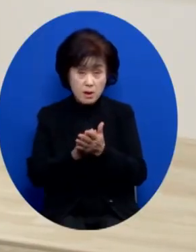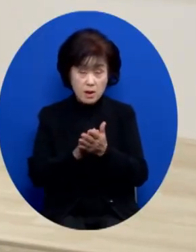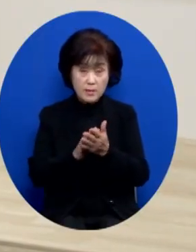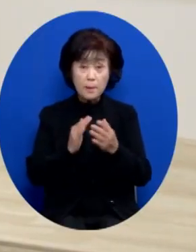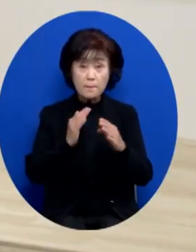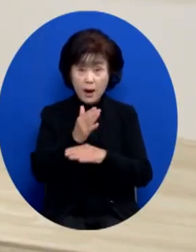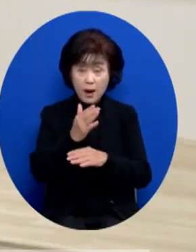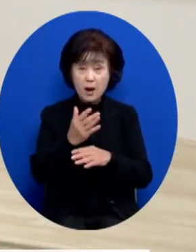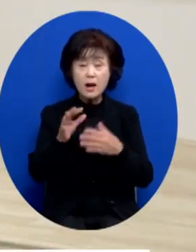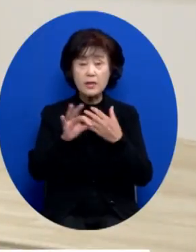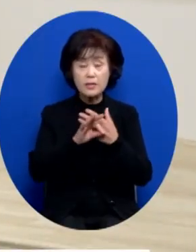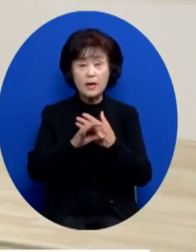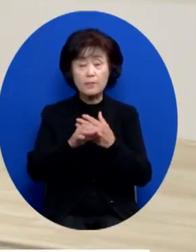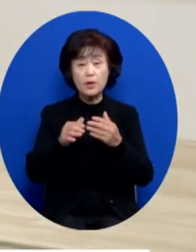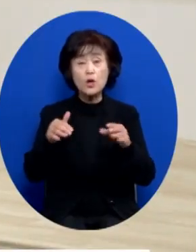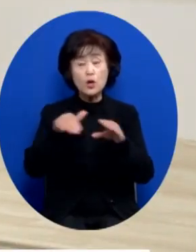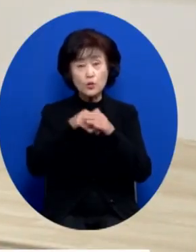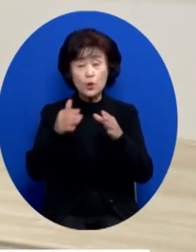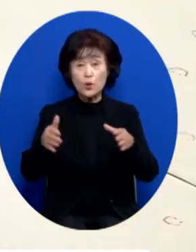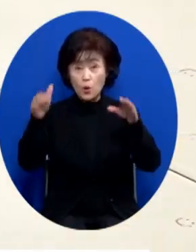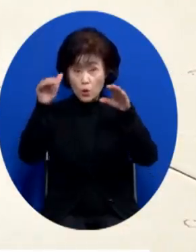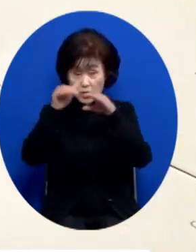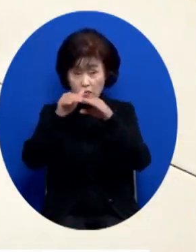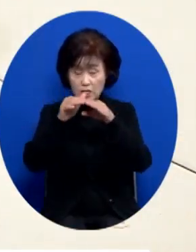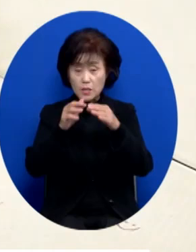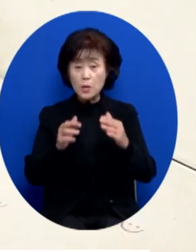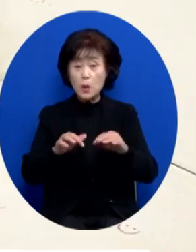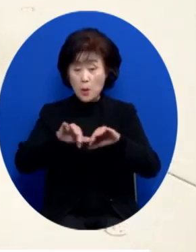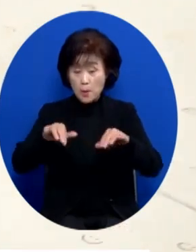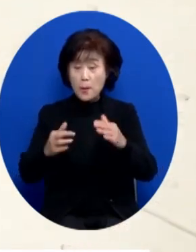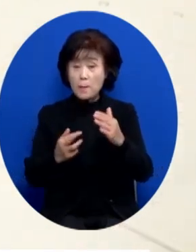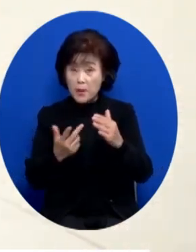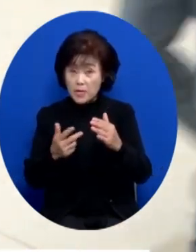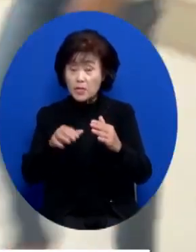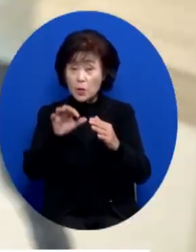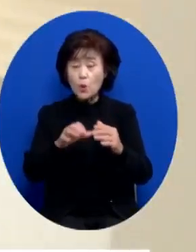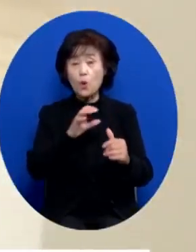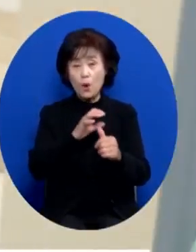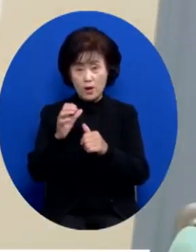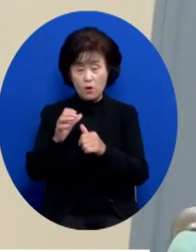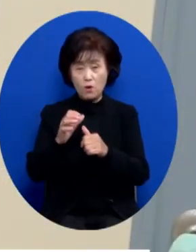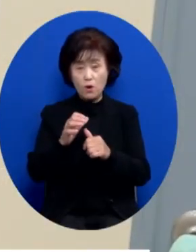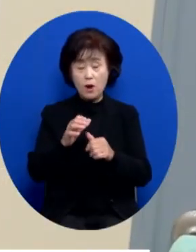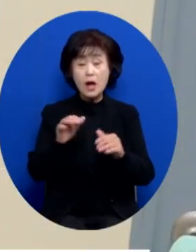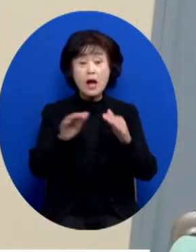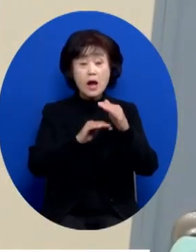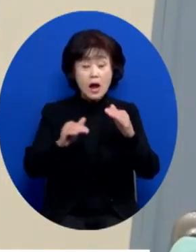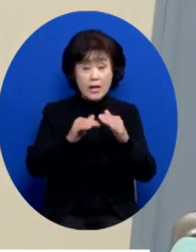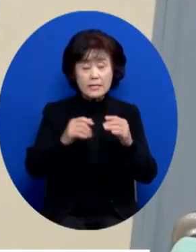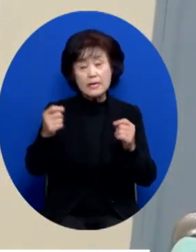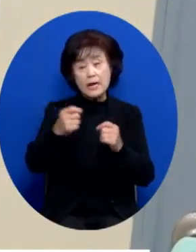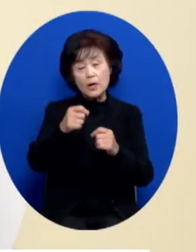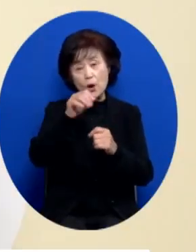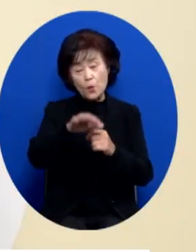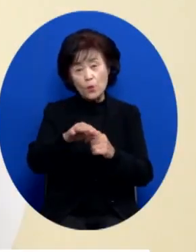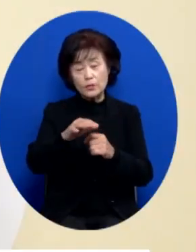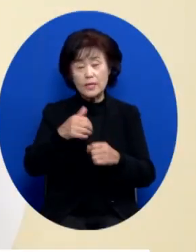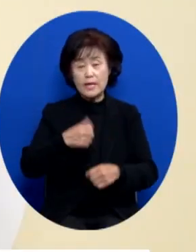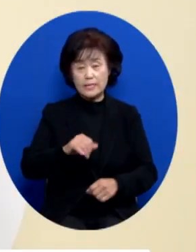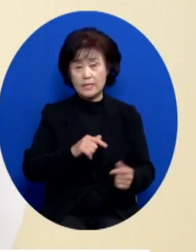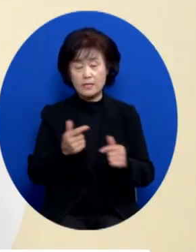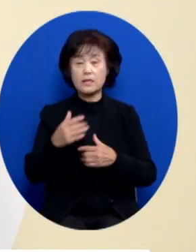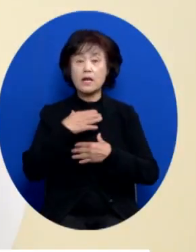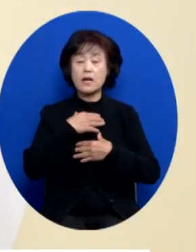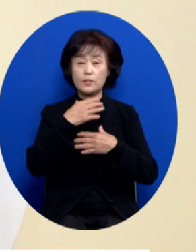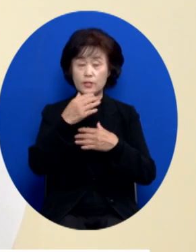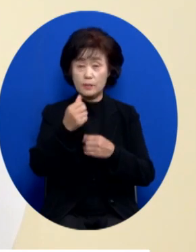전국 종교시설의 유휴 공간을 활용함으로써 각 가정과 일터 인근에 자녀를 안심하고 맡길 수 있는